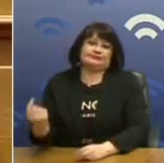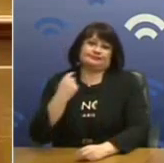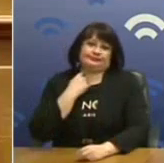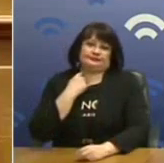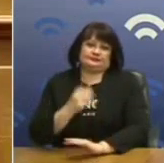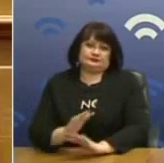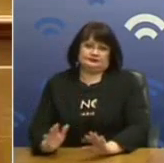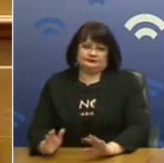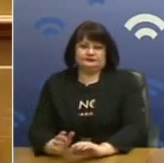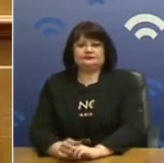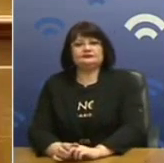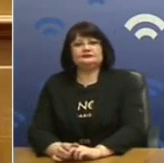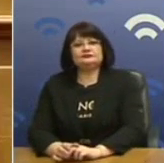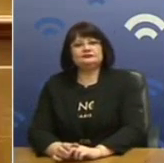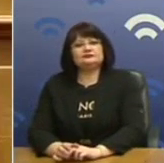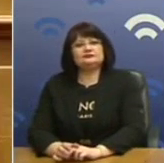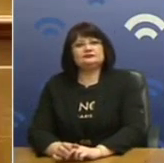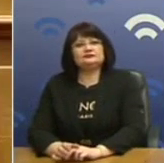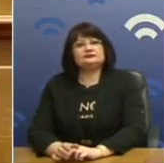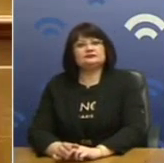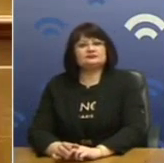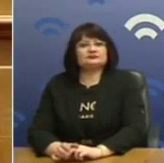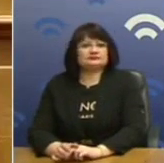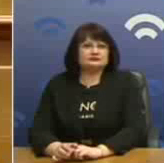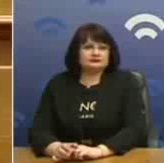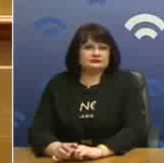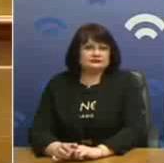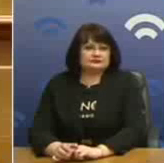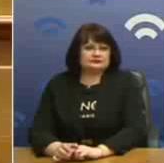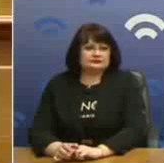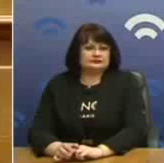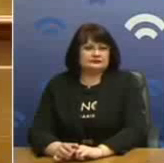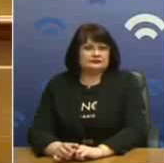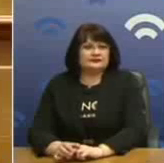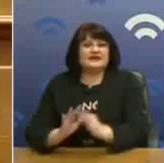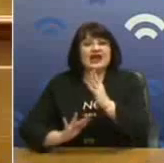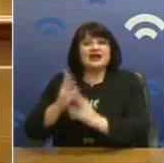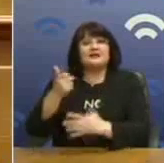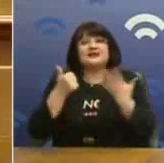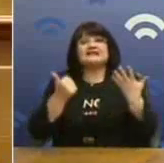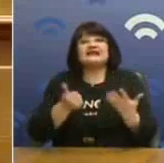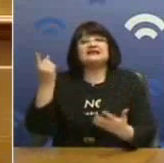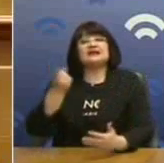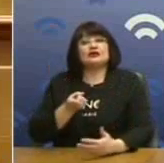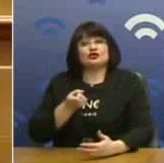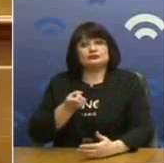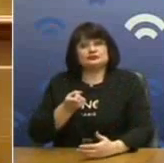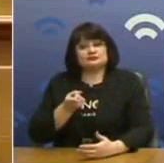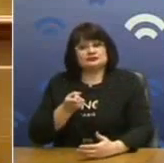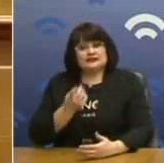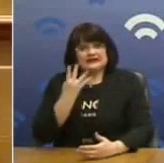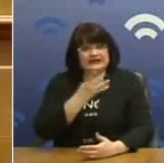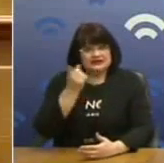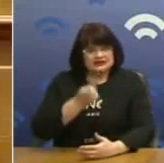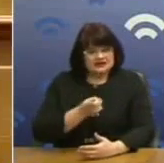Και τις έχασε ενώ η Ιρλανδία, προσέξτε, είχε ανάπτυξη 6%. Ούτε 4,